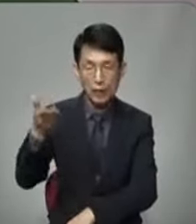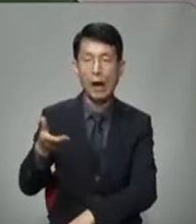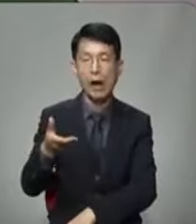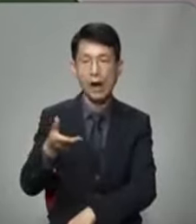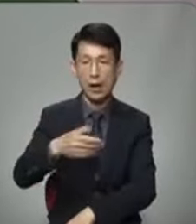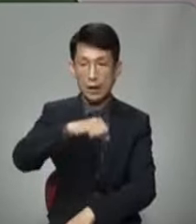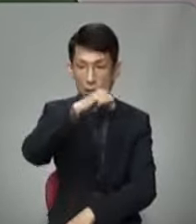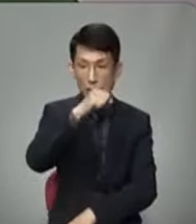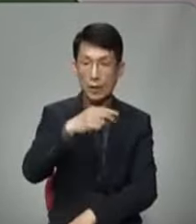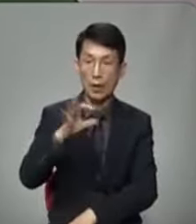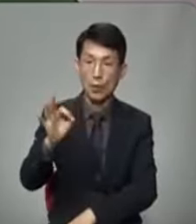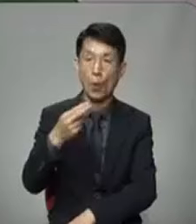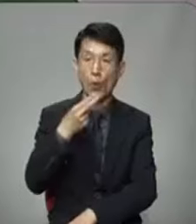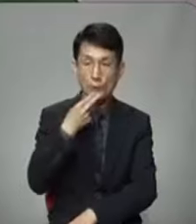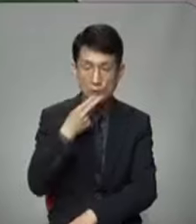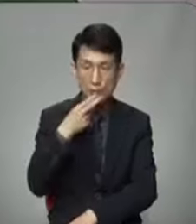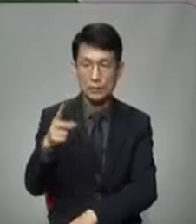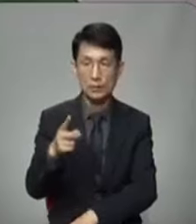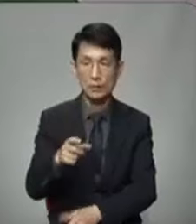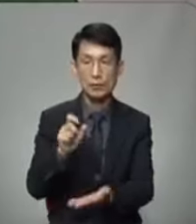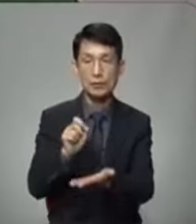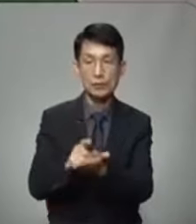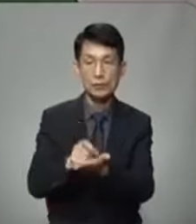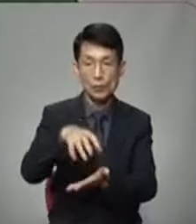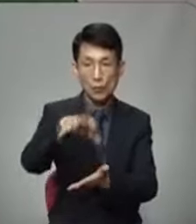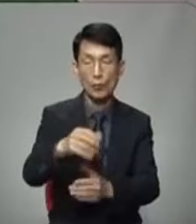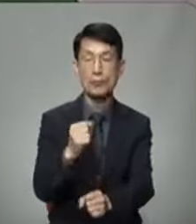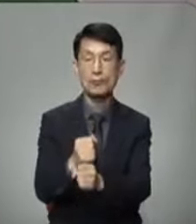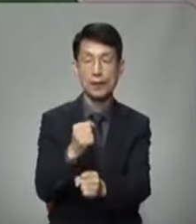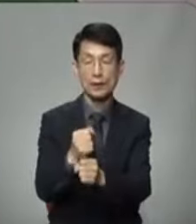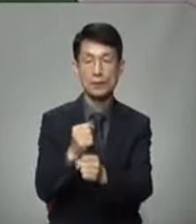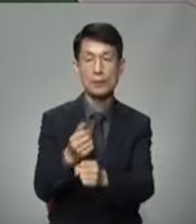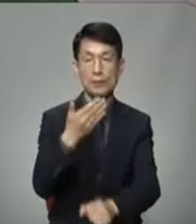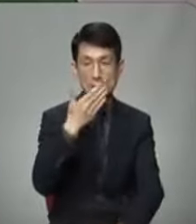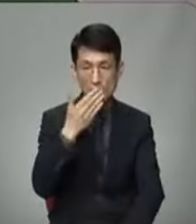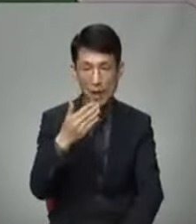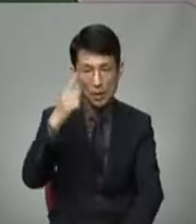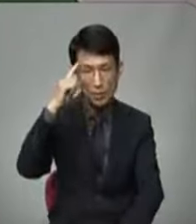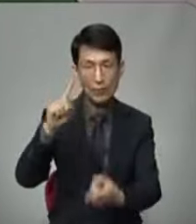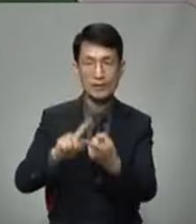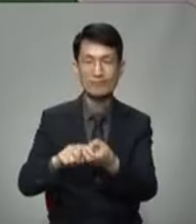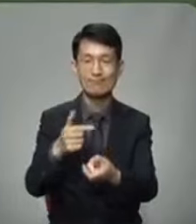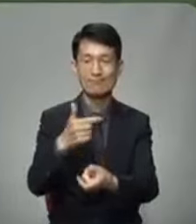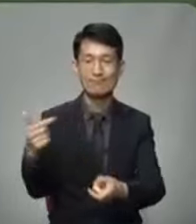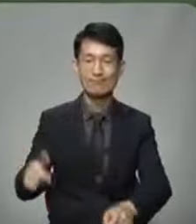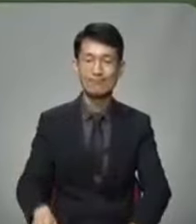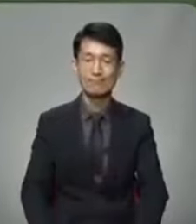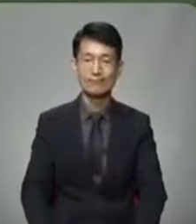경기장을 건립하겠다는 계획이 주목받고 있습니다. 조현주 기자가 보도합니다.